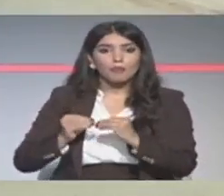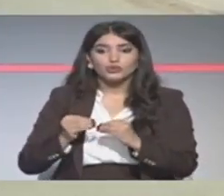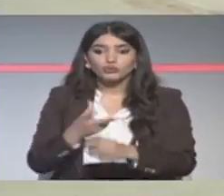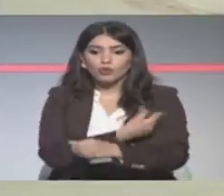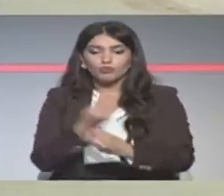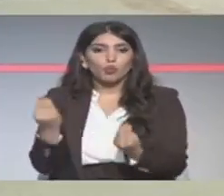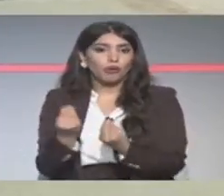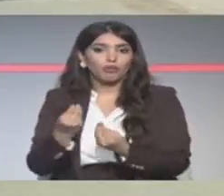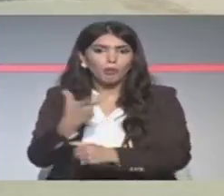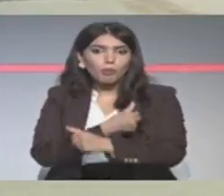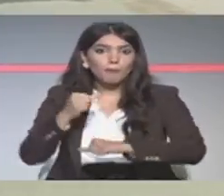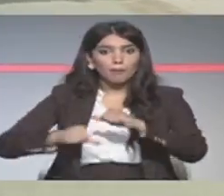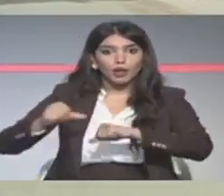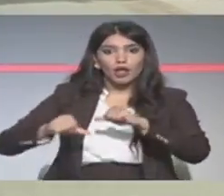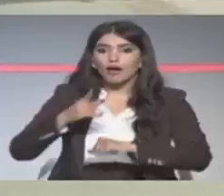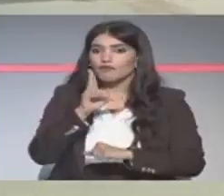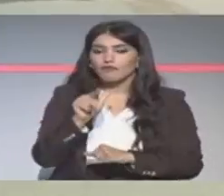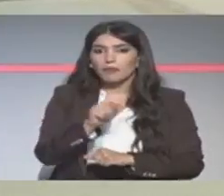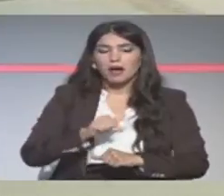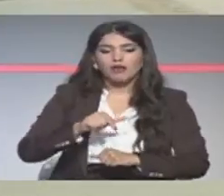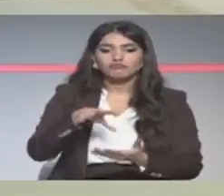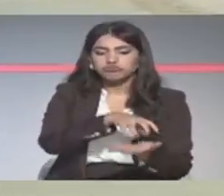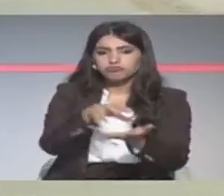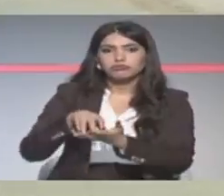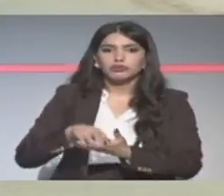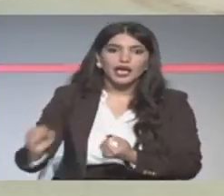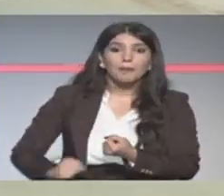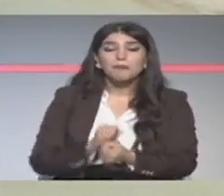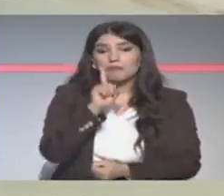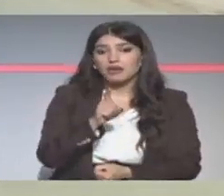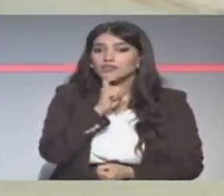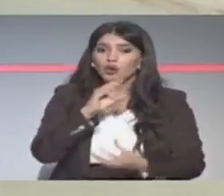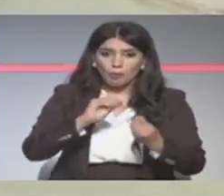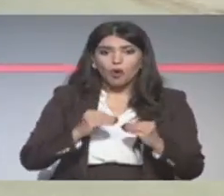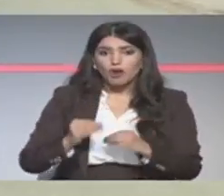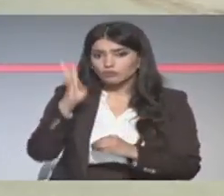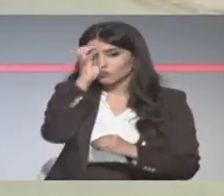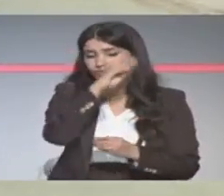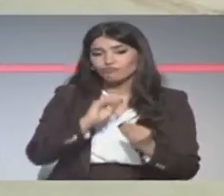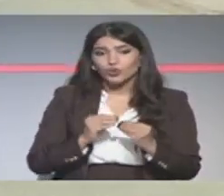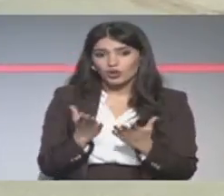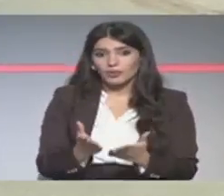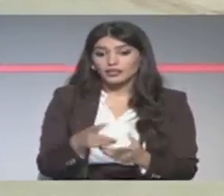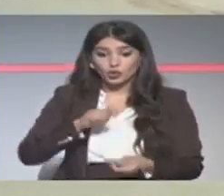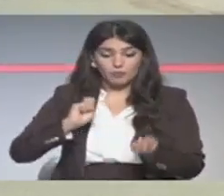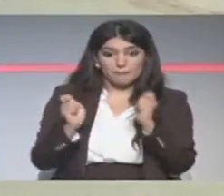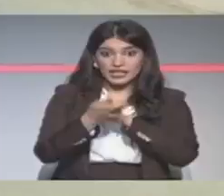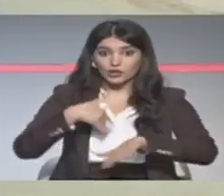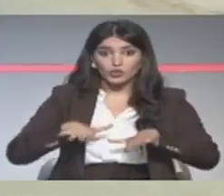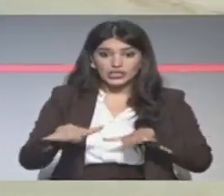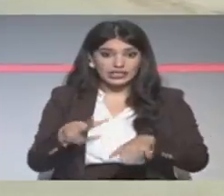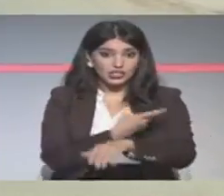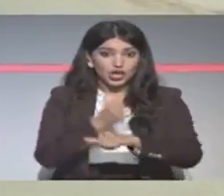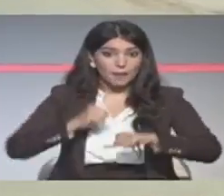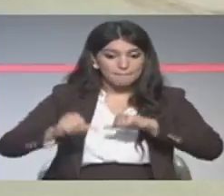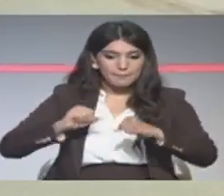بالتحاليل هذه، واجتهدت على الناس على مستوى مركزي وجهوي لكن لقوا صعوبات، وأعتقد أنه تغيير استراتيجية متاع التحاليل